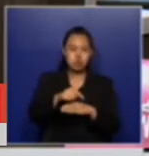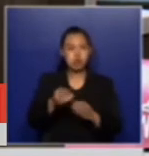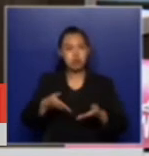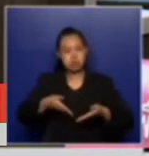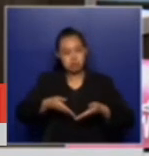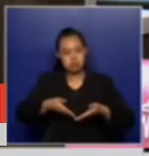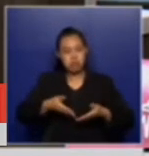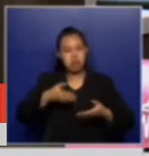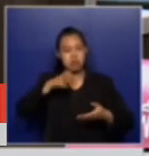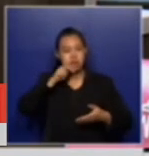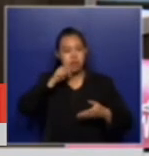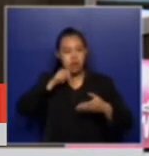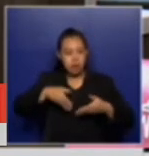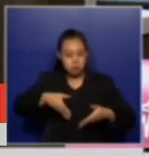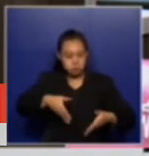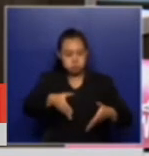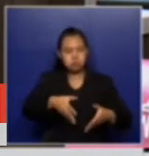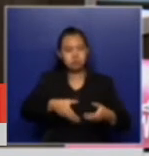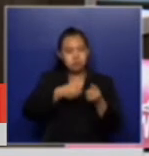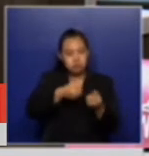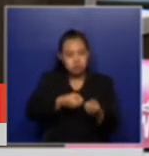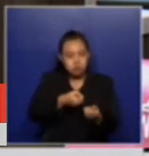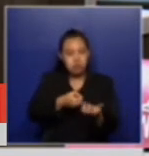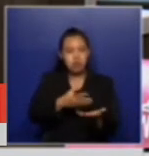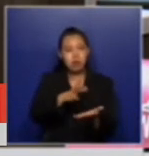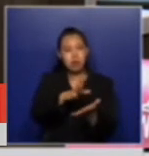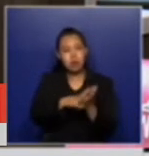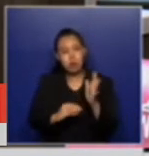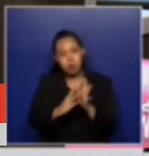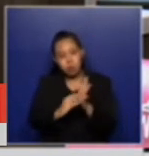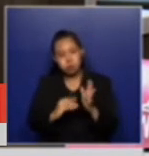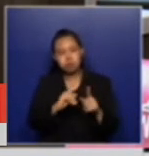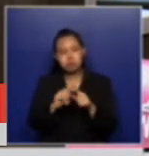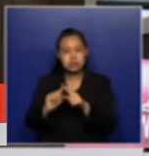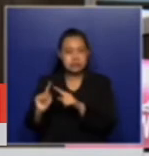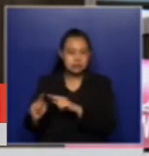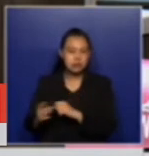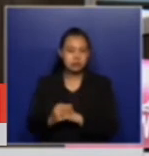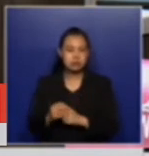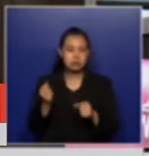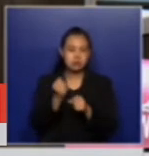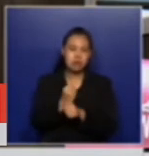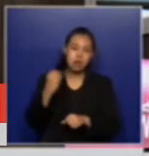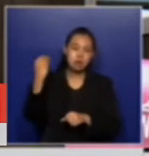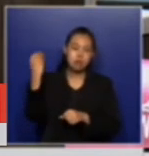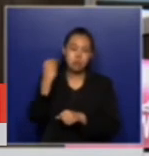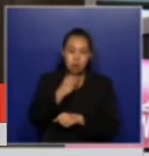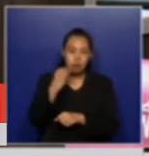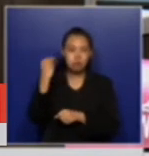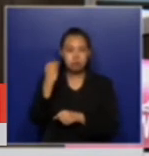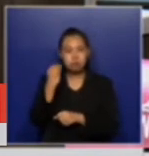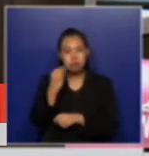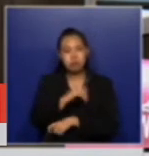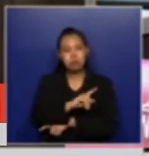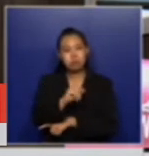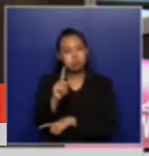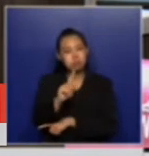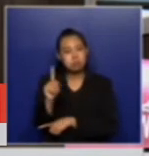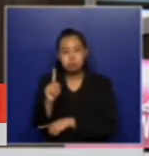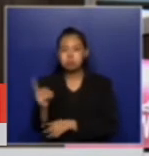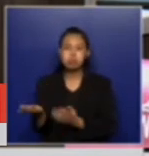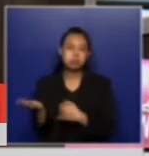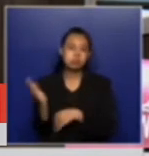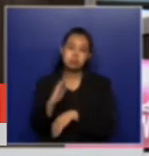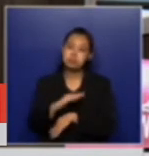ะฮะรวมถึงจัดอบรมต่างๆนะฮะเสมือนทำไปวันๆอย่างที่ผ่านๆมาทุกๆ